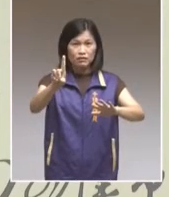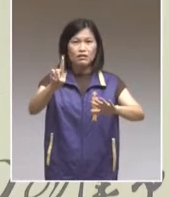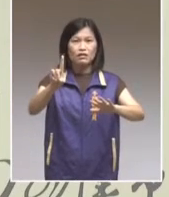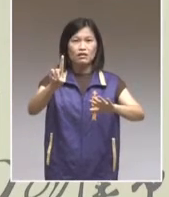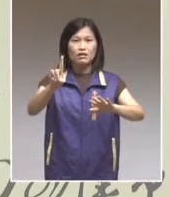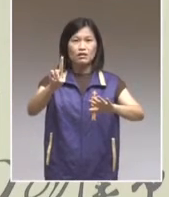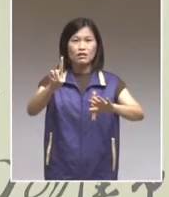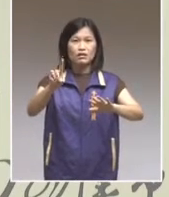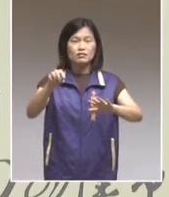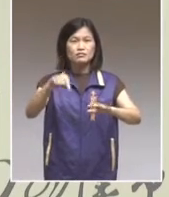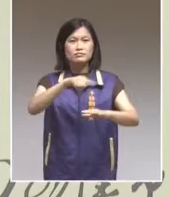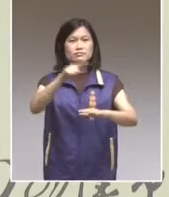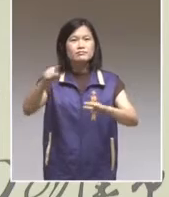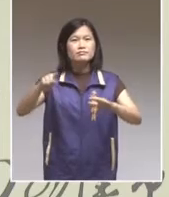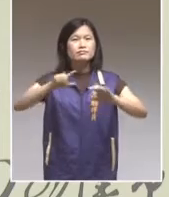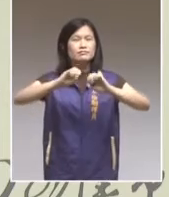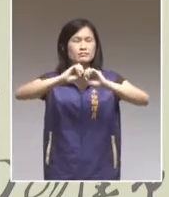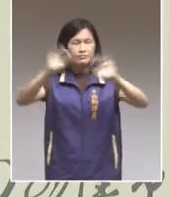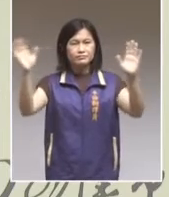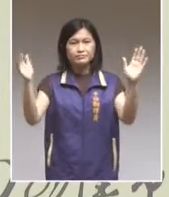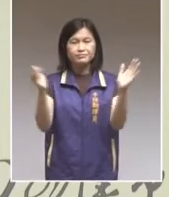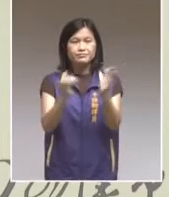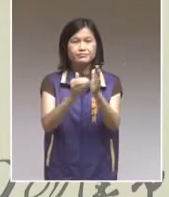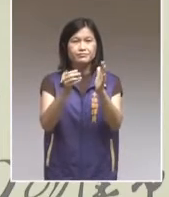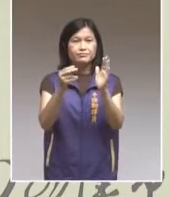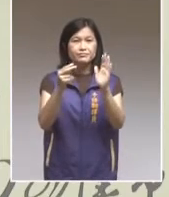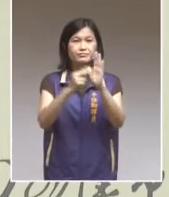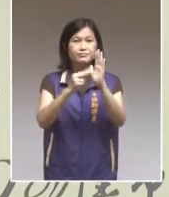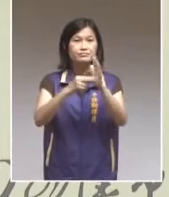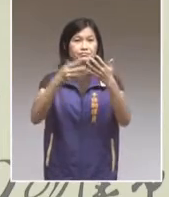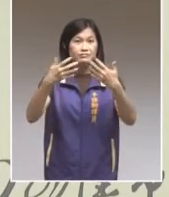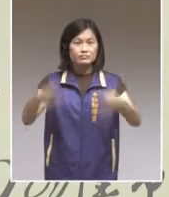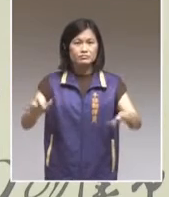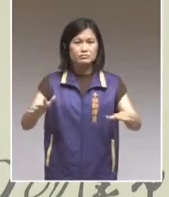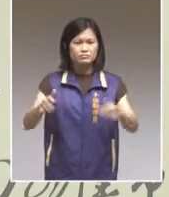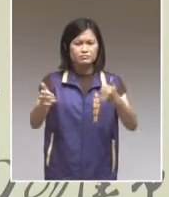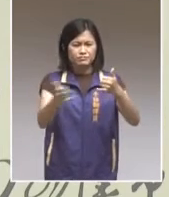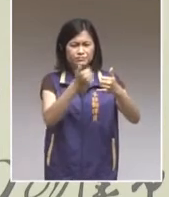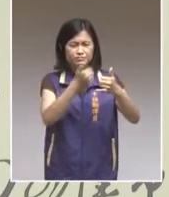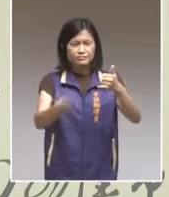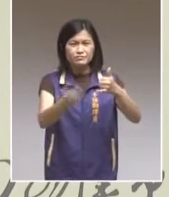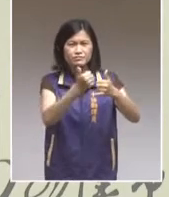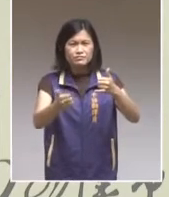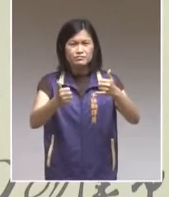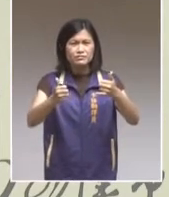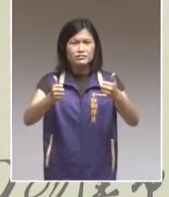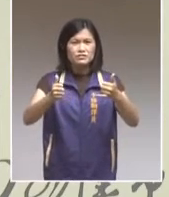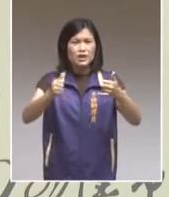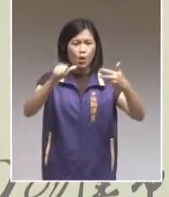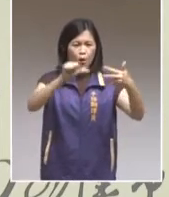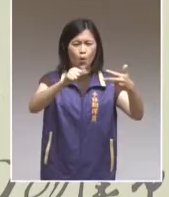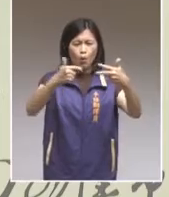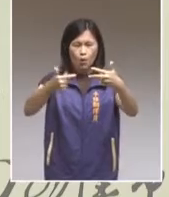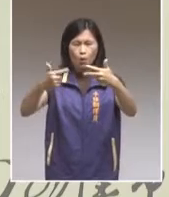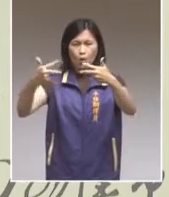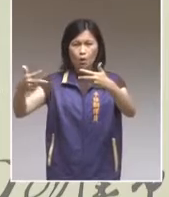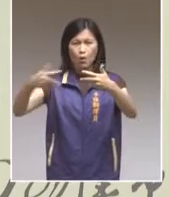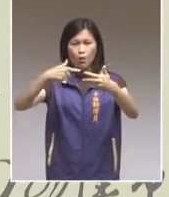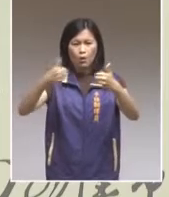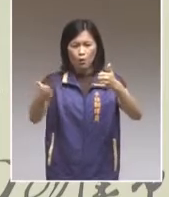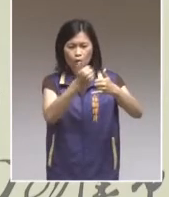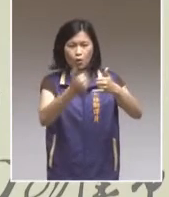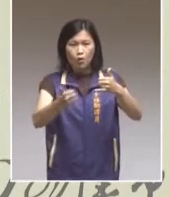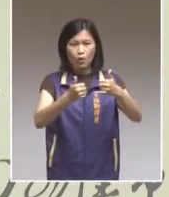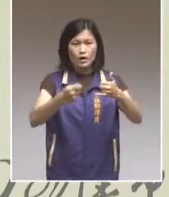那这个跟大家说明过，一般来讲在这种移动啊，大概都是在五六日，所以五六日你再把它加